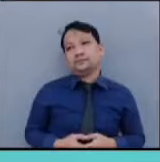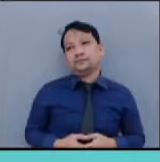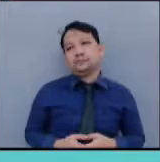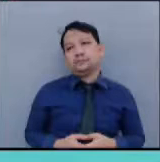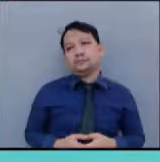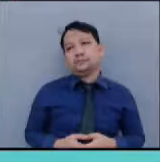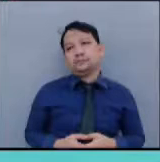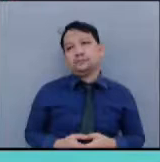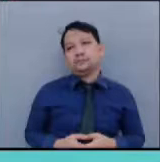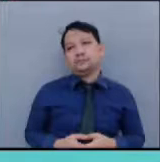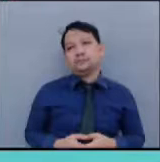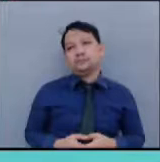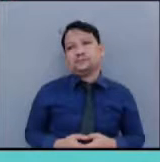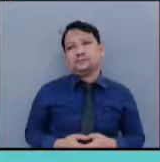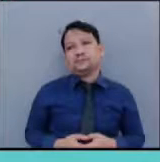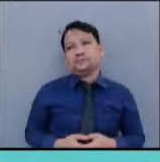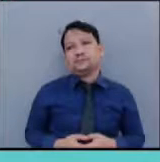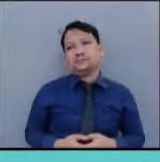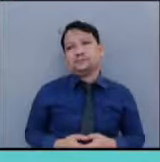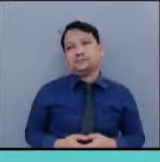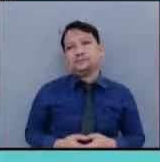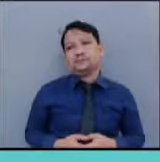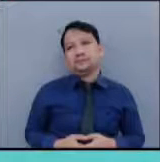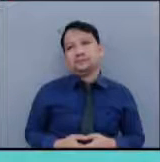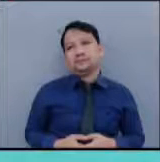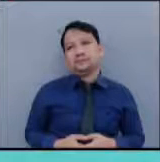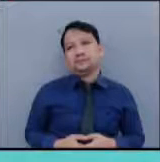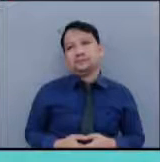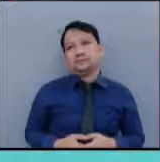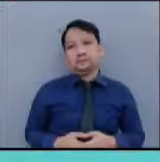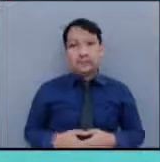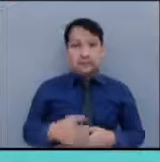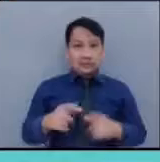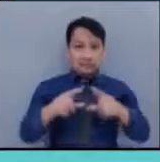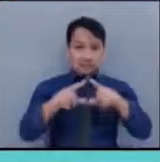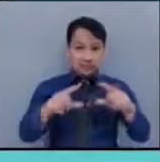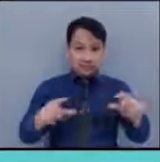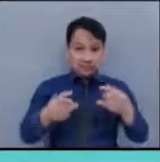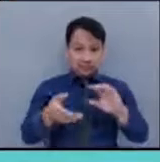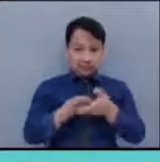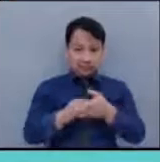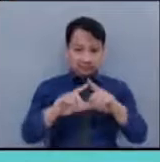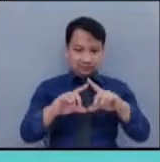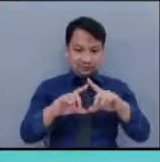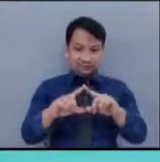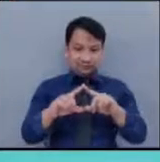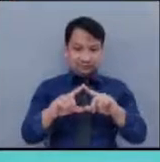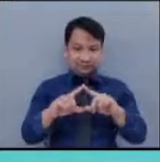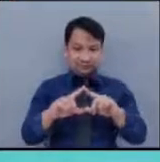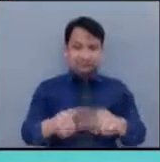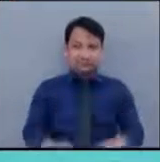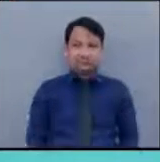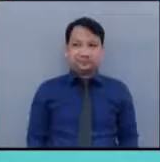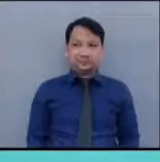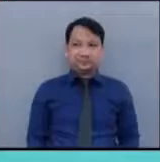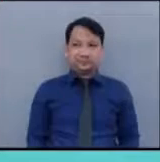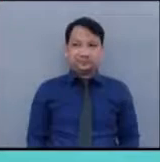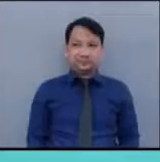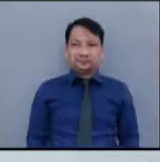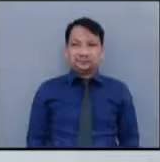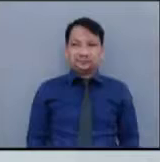So, ibalik ha. Ayan ha. Pa-triangle. Ayan ha. Triangle na siya. Pero halangan talagang i-ano mo eh. Pulido mo